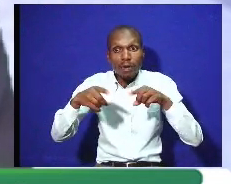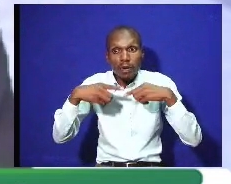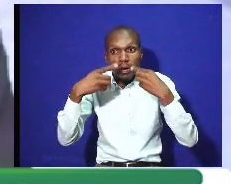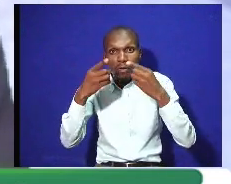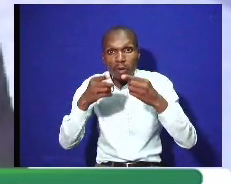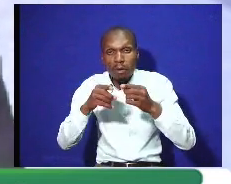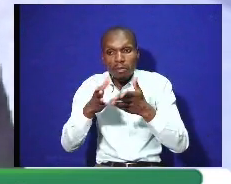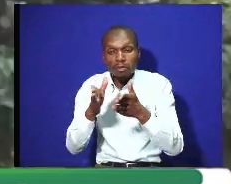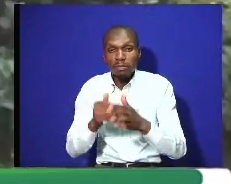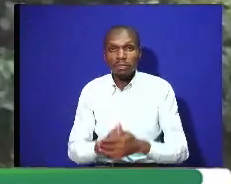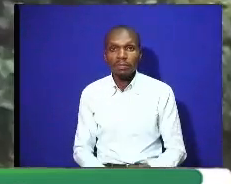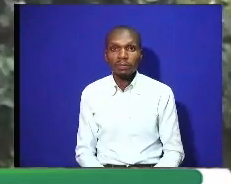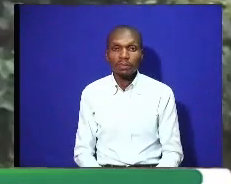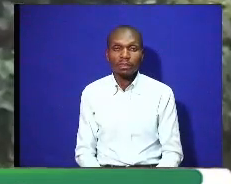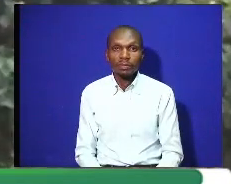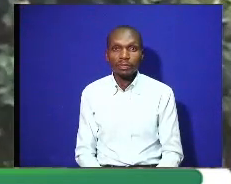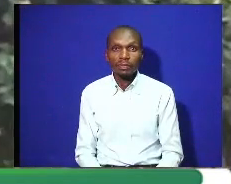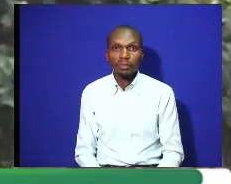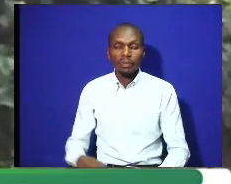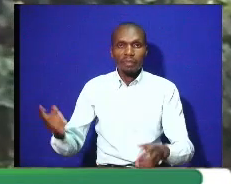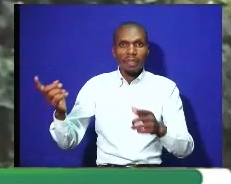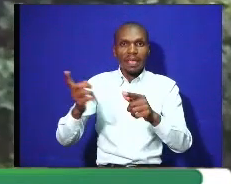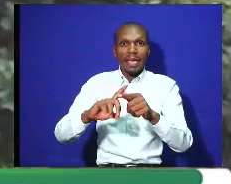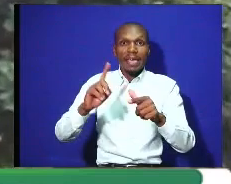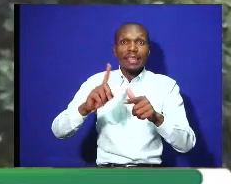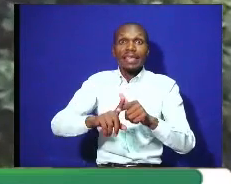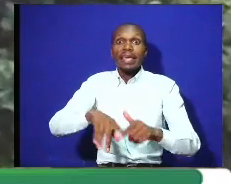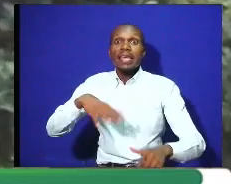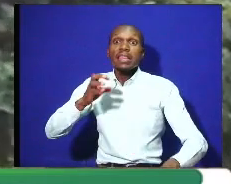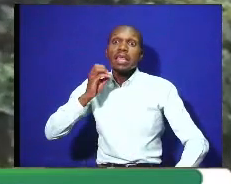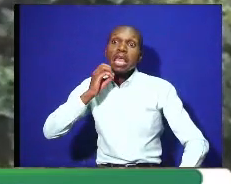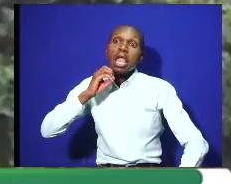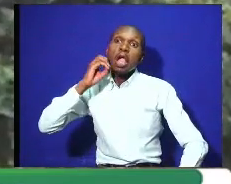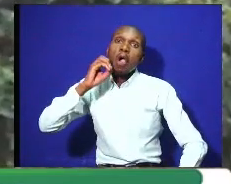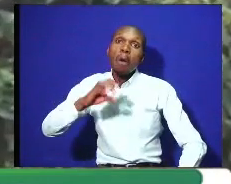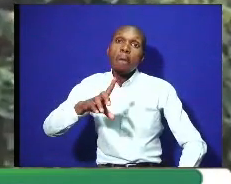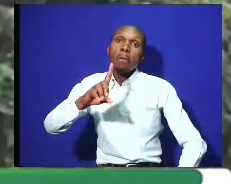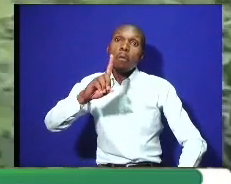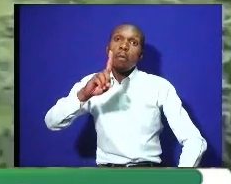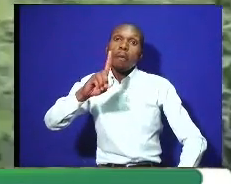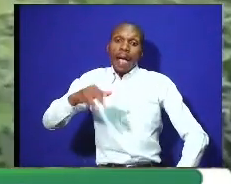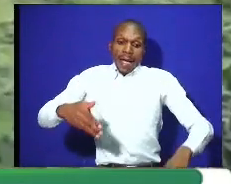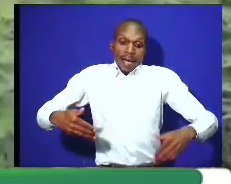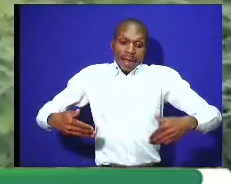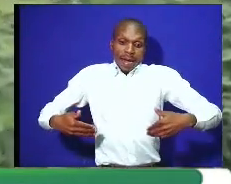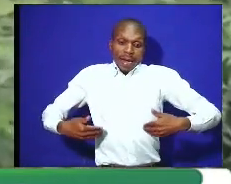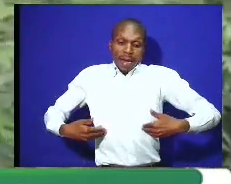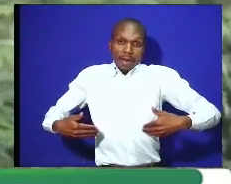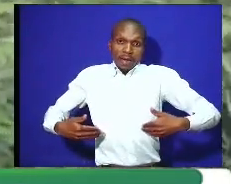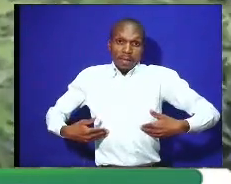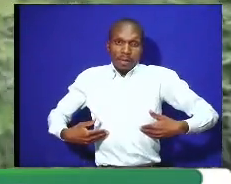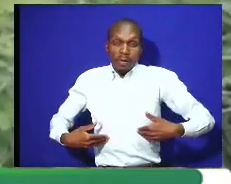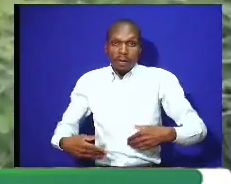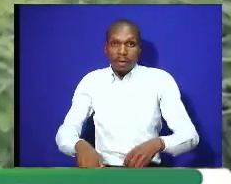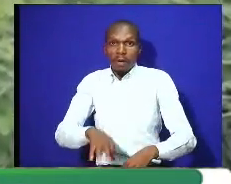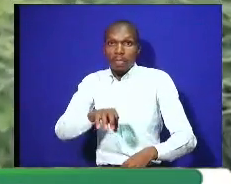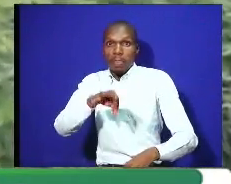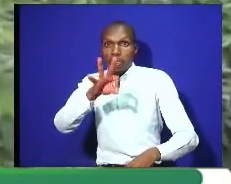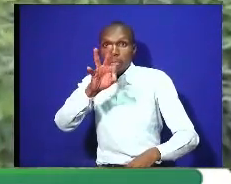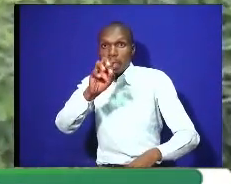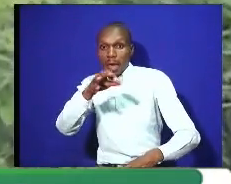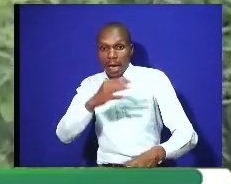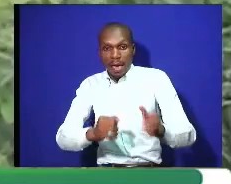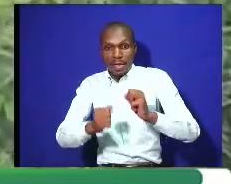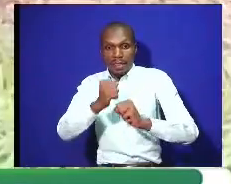senchira ili yu wikiranu. Aiga na ase nkanya gosira Richard Matieka Urare, buwe miyake meronge tato, esa blokeshoni